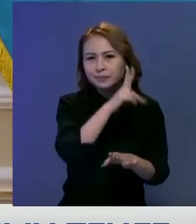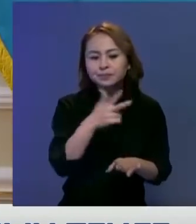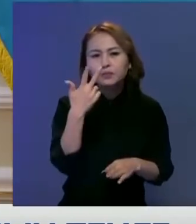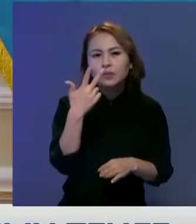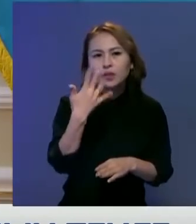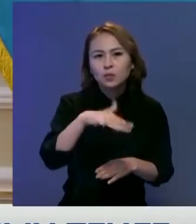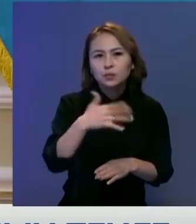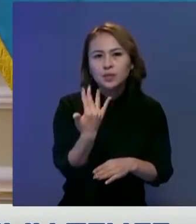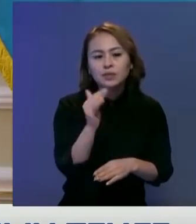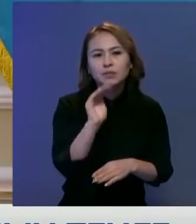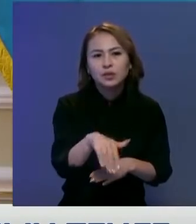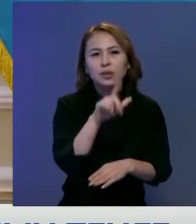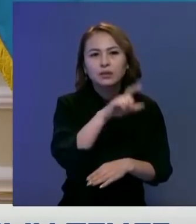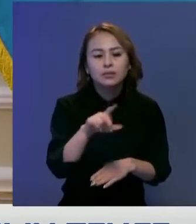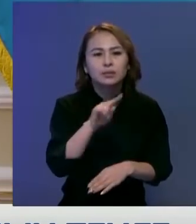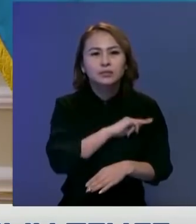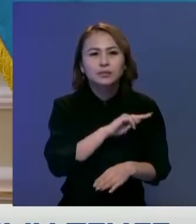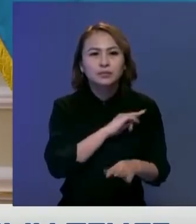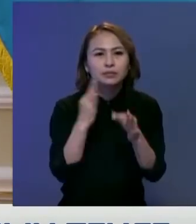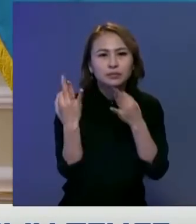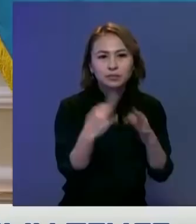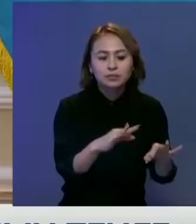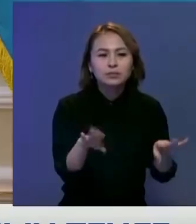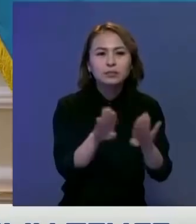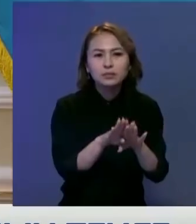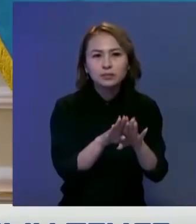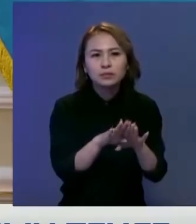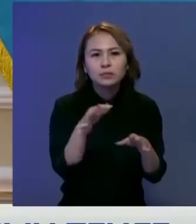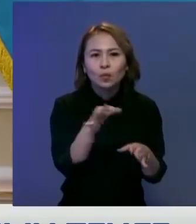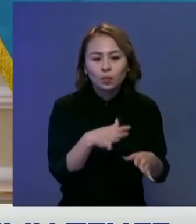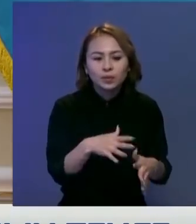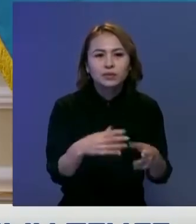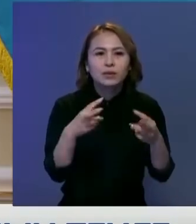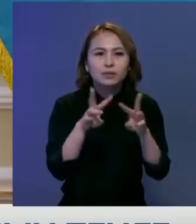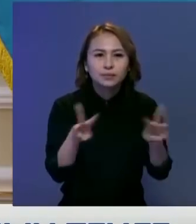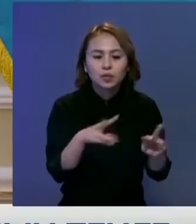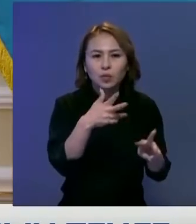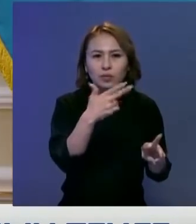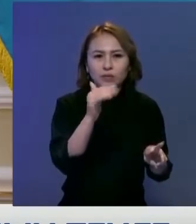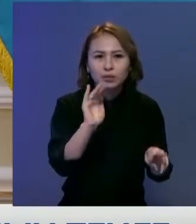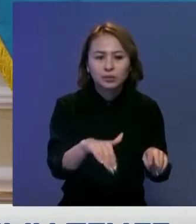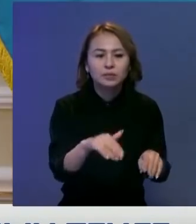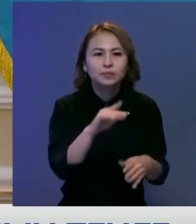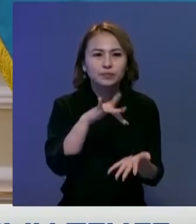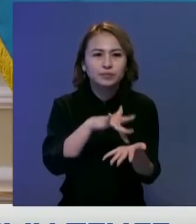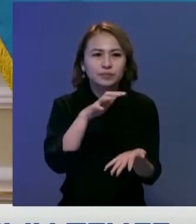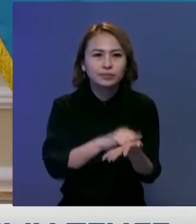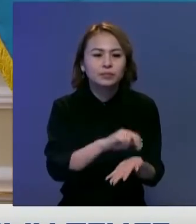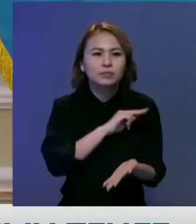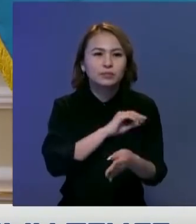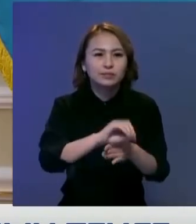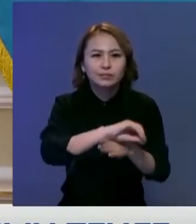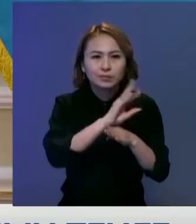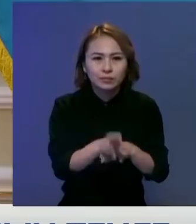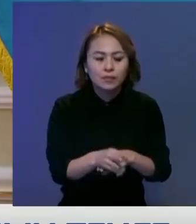мүмін адам жұмыстан болсайды. Олыс әкімі оның 31 мүмін еңбекпен қамтуды жоспарлау отыр.